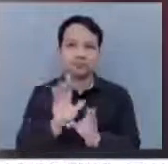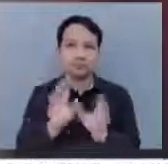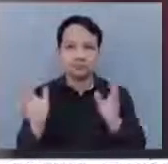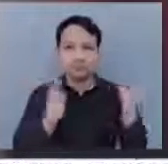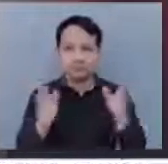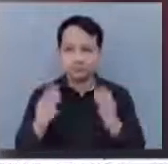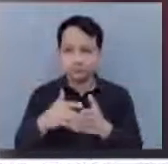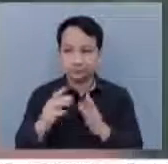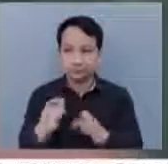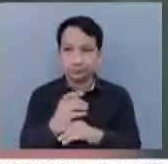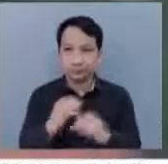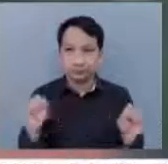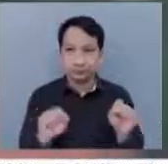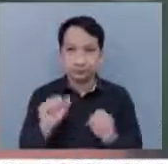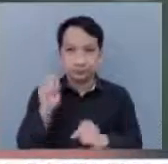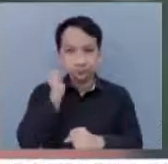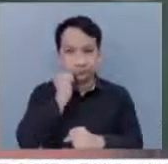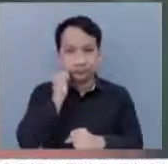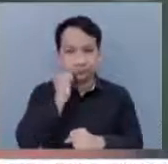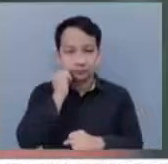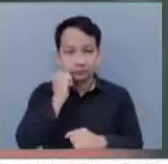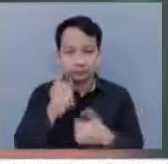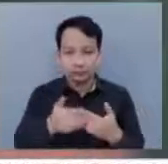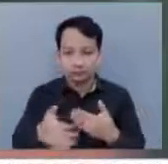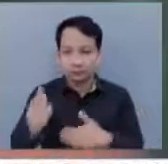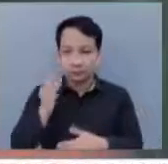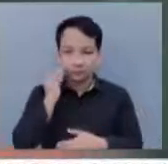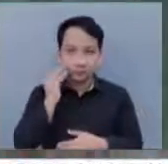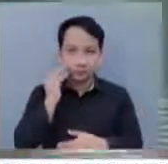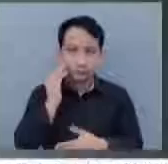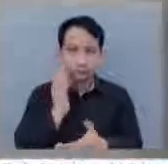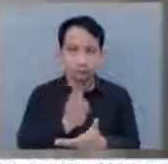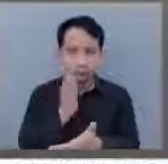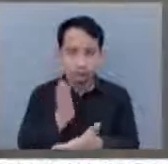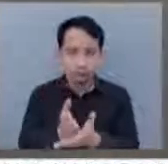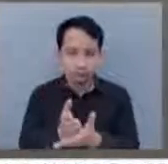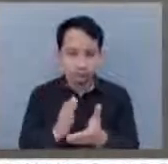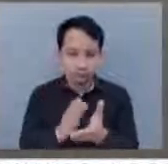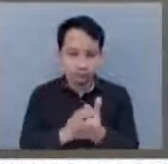ganito ang araw-araw na pagdadaanan nila para makapasok sa paaralan.